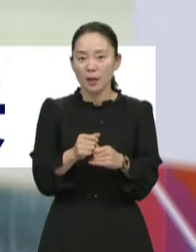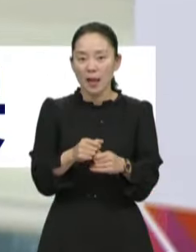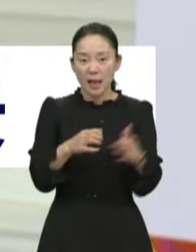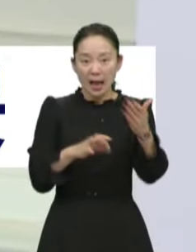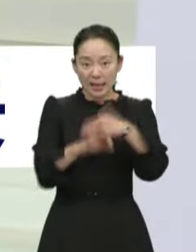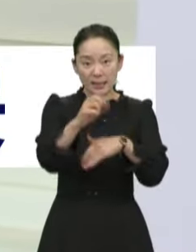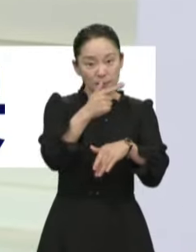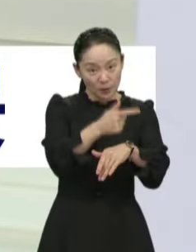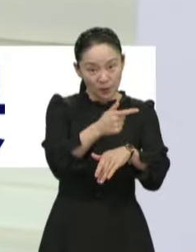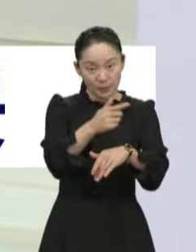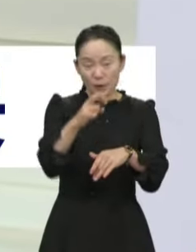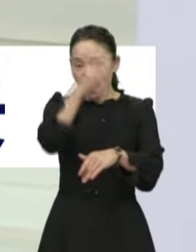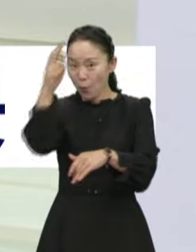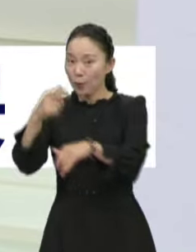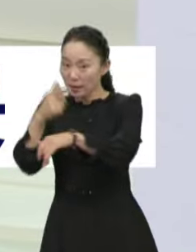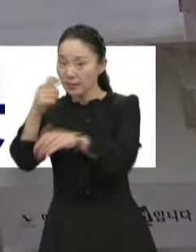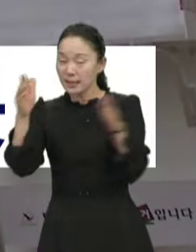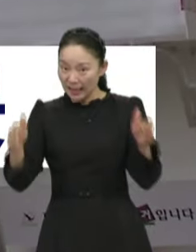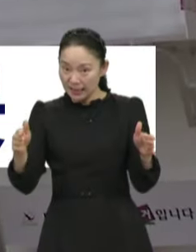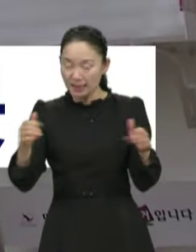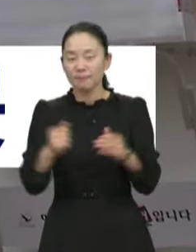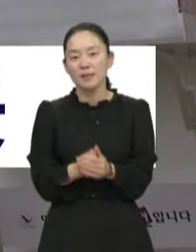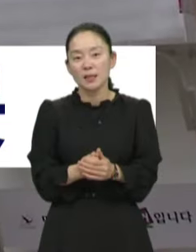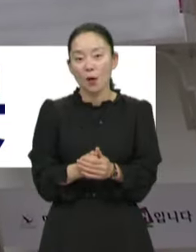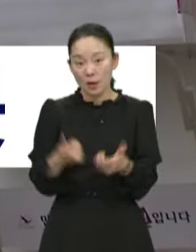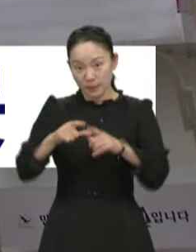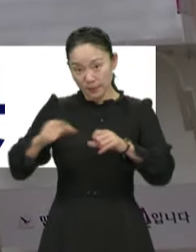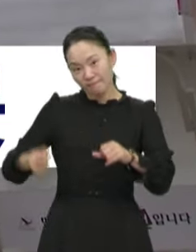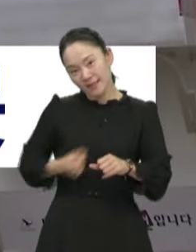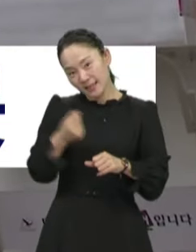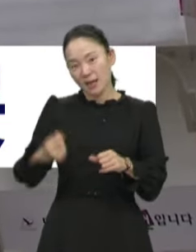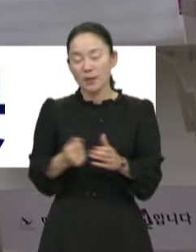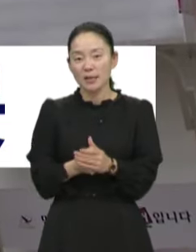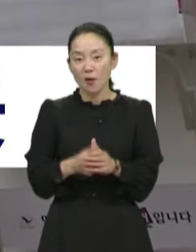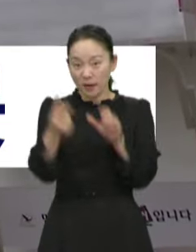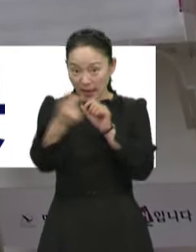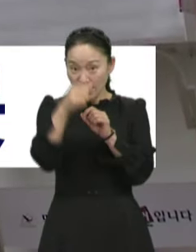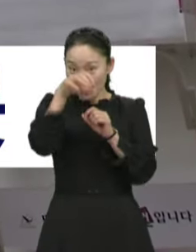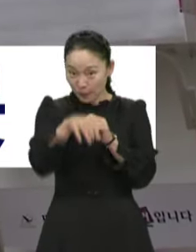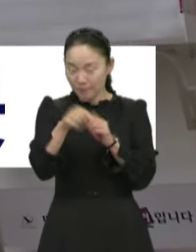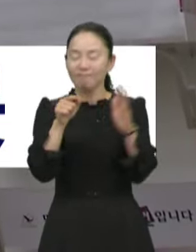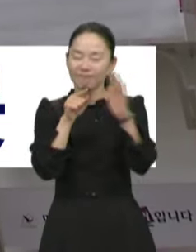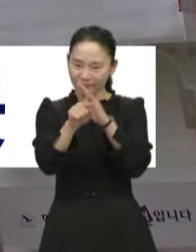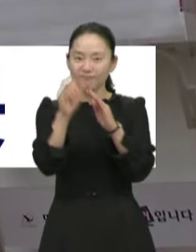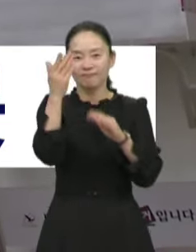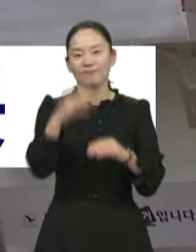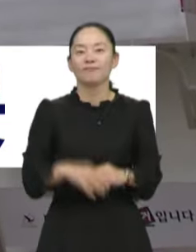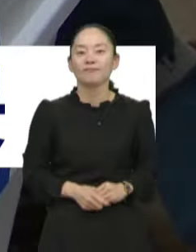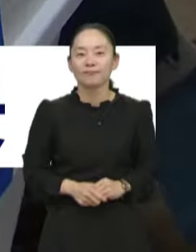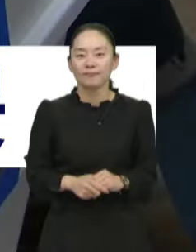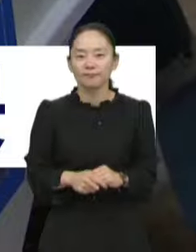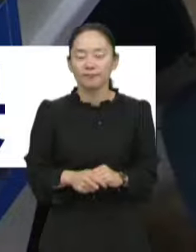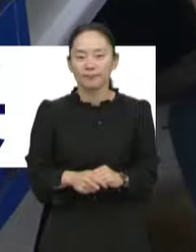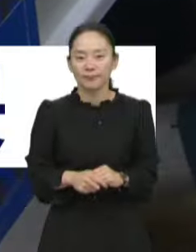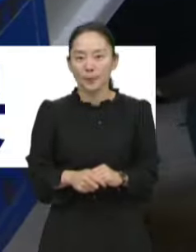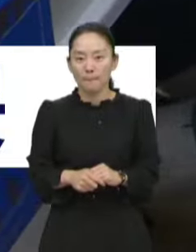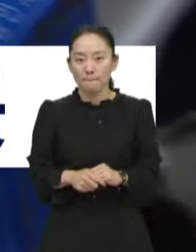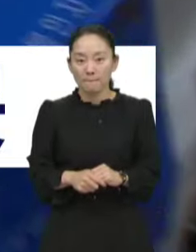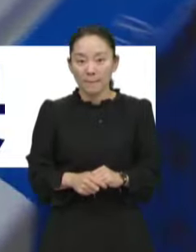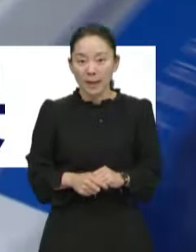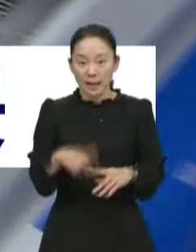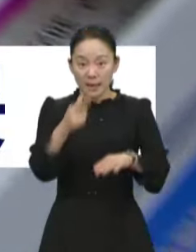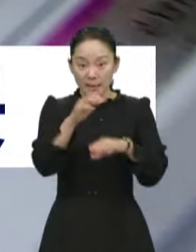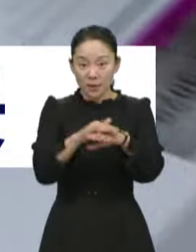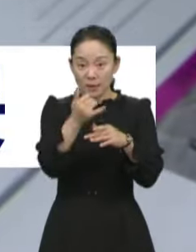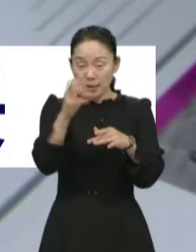오전 6시부터 오후 6시까지 진행되며 신분증을 지참한 뒤 가까운 사전투표소를 찾아 투표하면 됩니다.